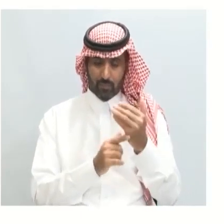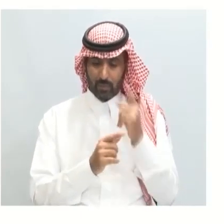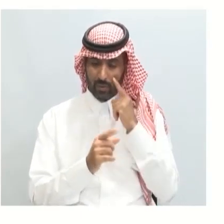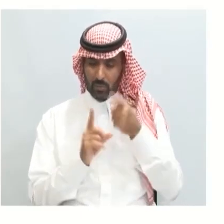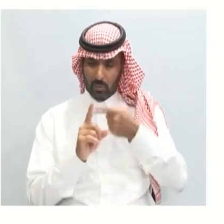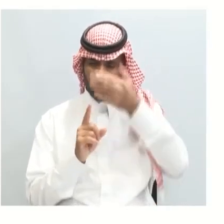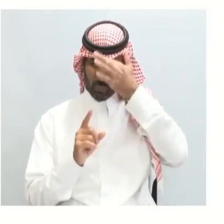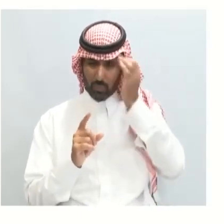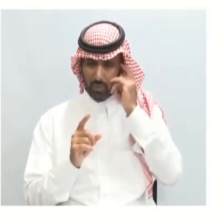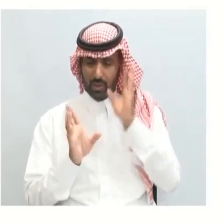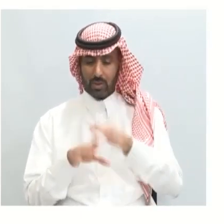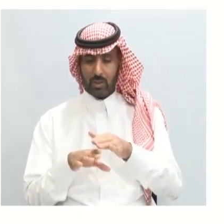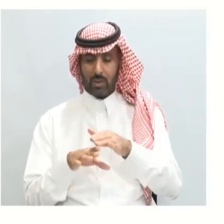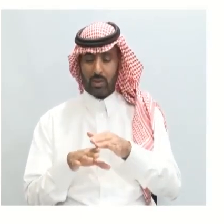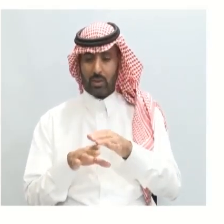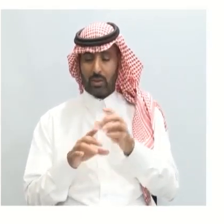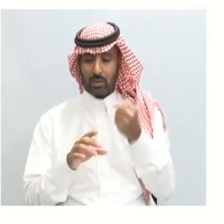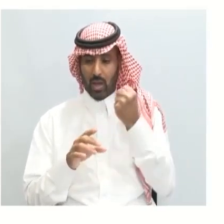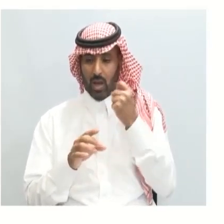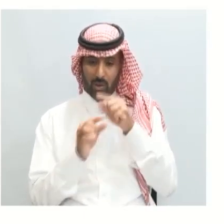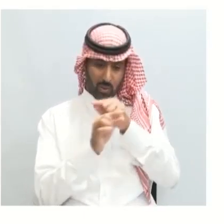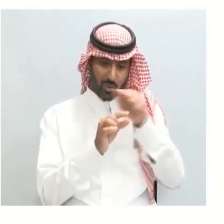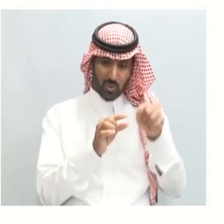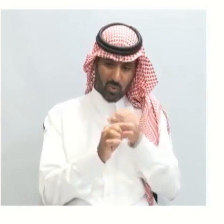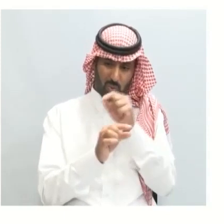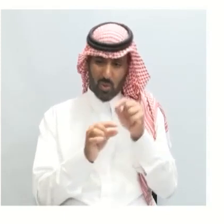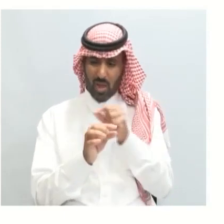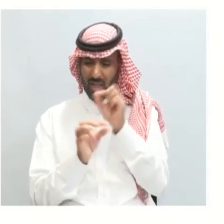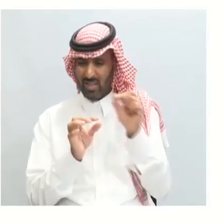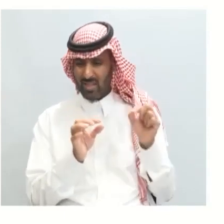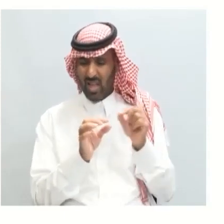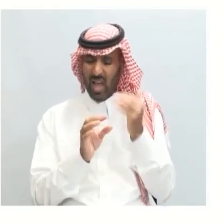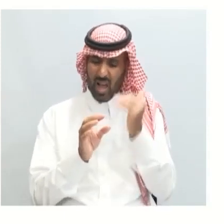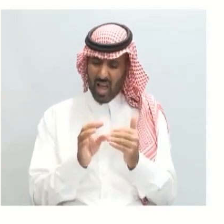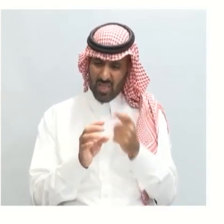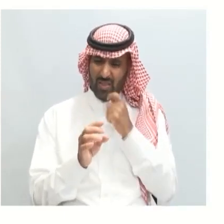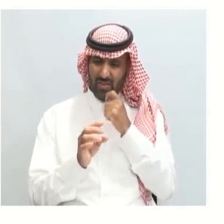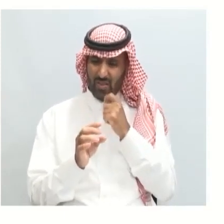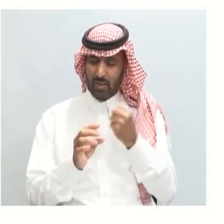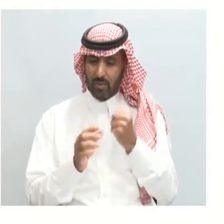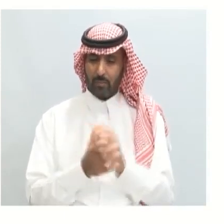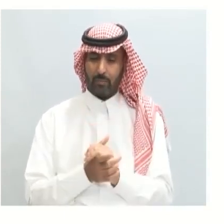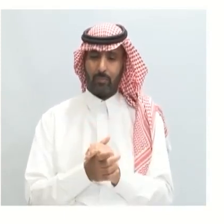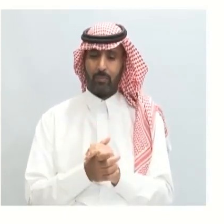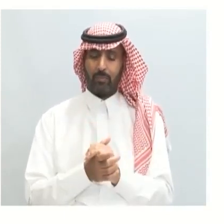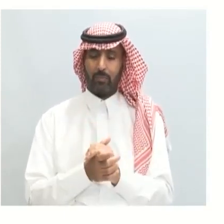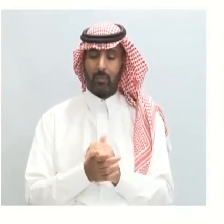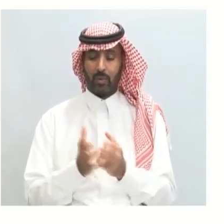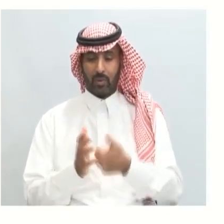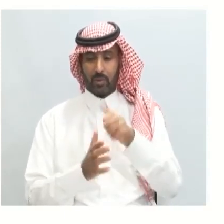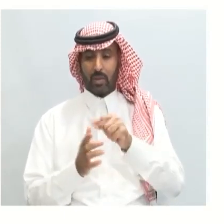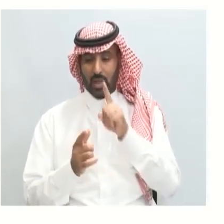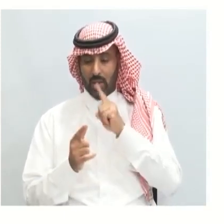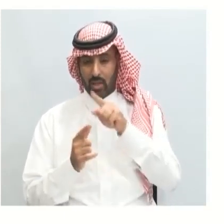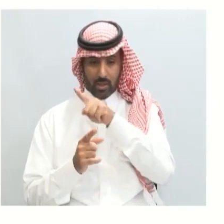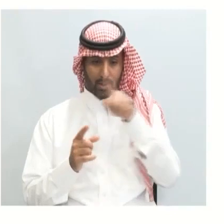الحراره التي تكون عندها طاقه الذرات اقل ما يمكن فنسمع اختبار الرسم